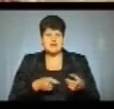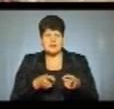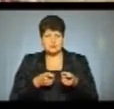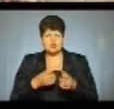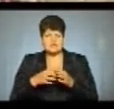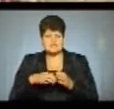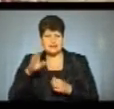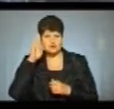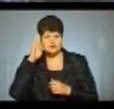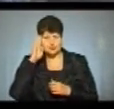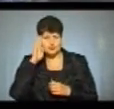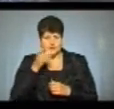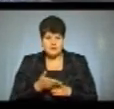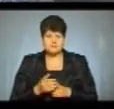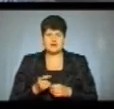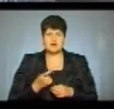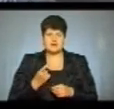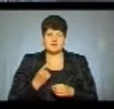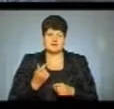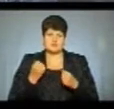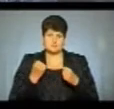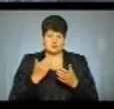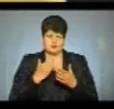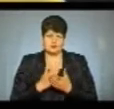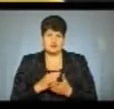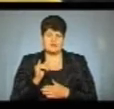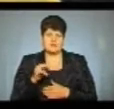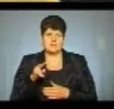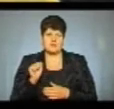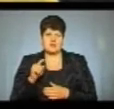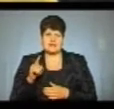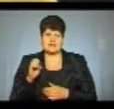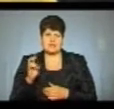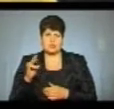біатлону Руслан Бригадир і кандидат у майстри спорту Івана Пазенюк.